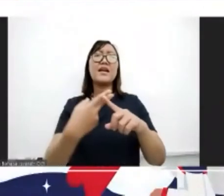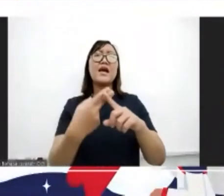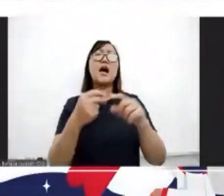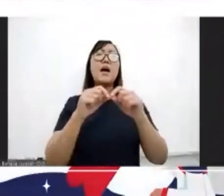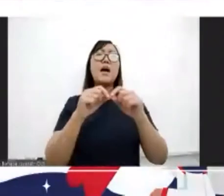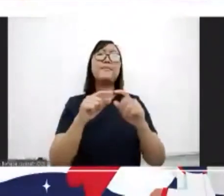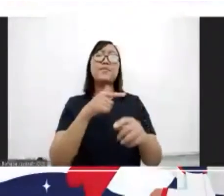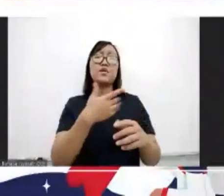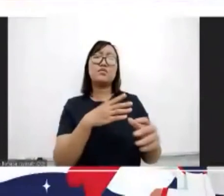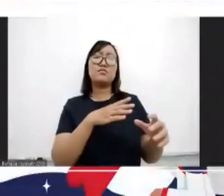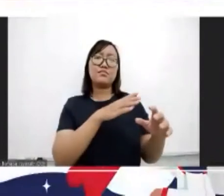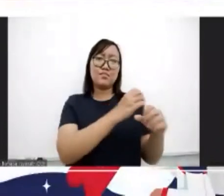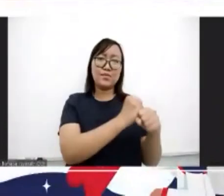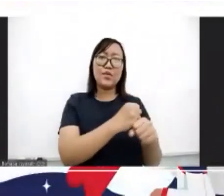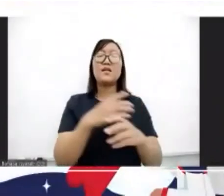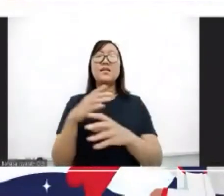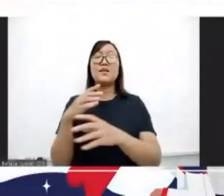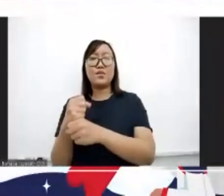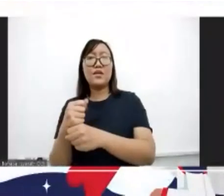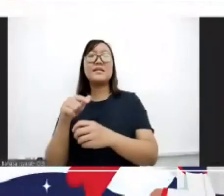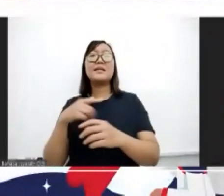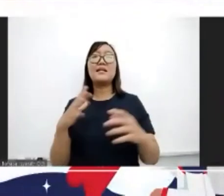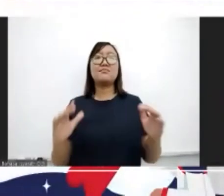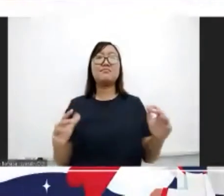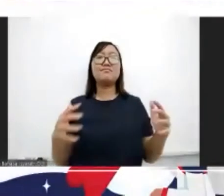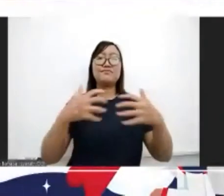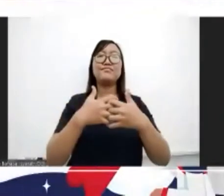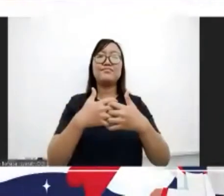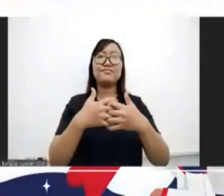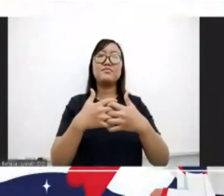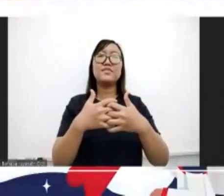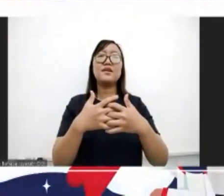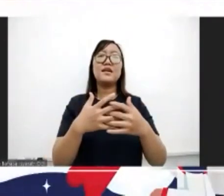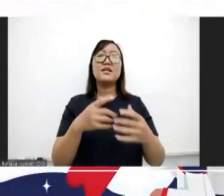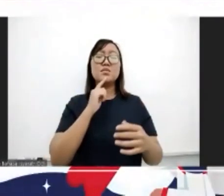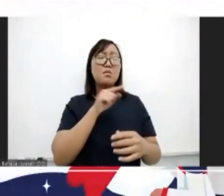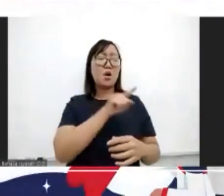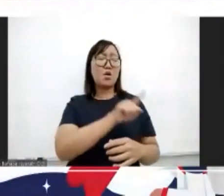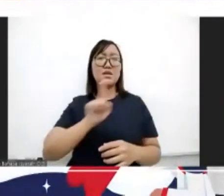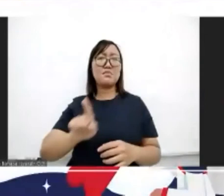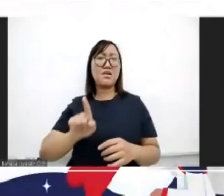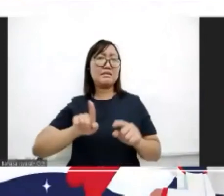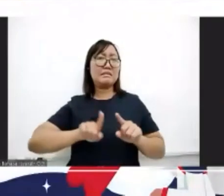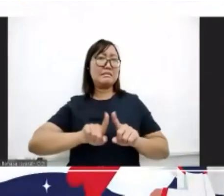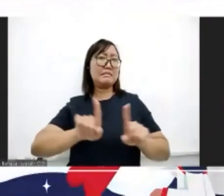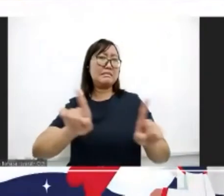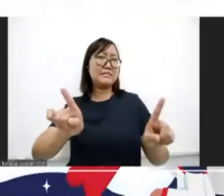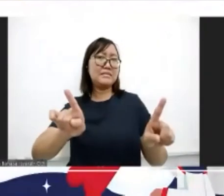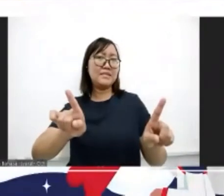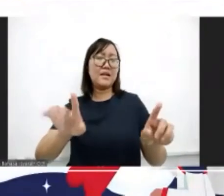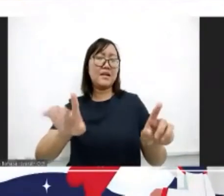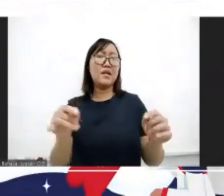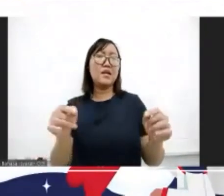sehingga dua data besar kita bisa saling Sinergi karena kalau rumahnya masing-masing Enggak ada pintu yang atau menghubungkan